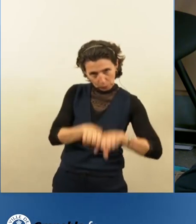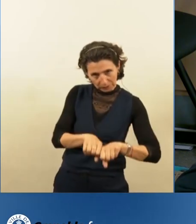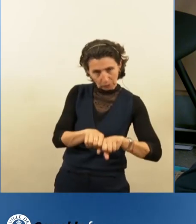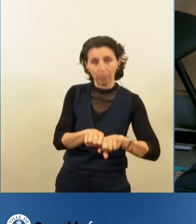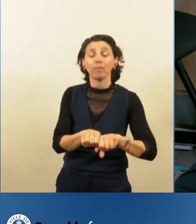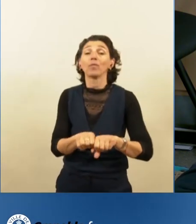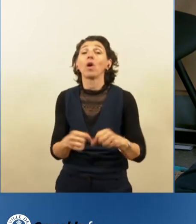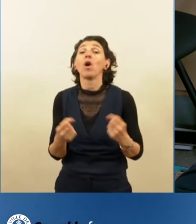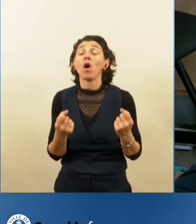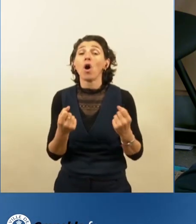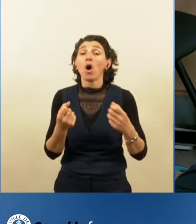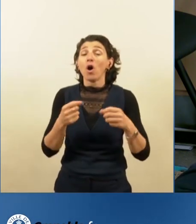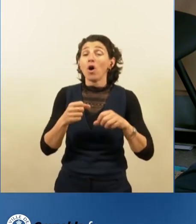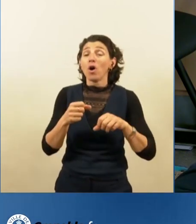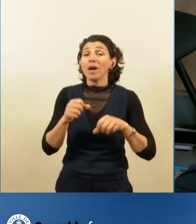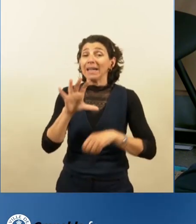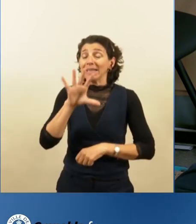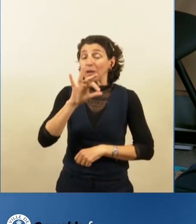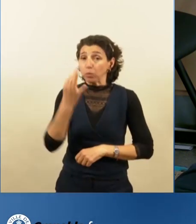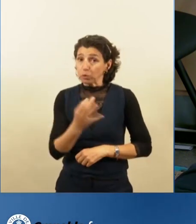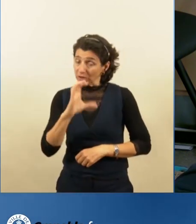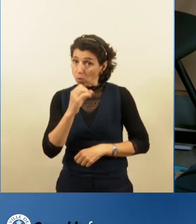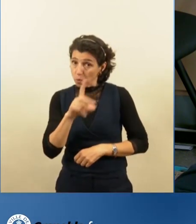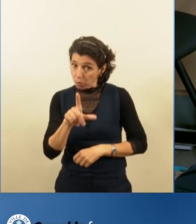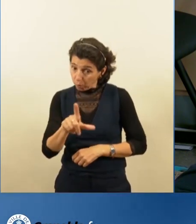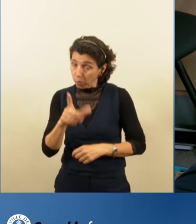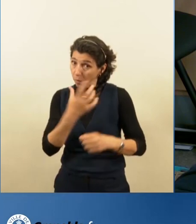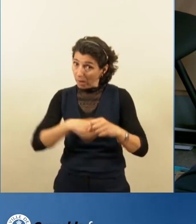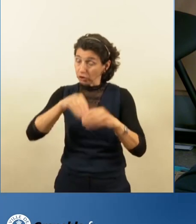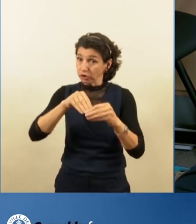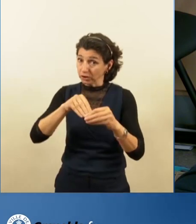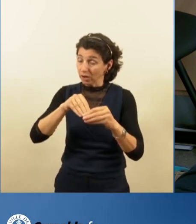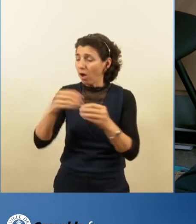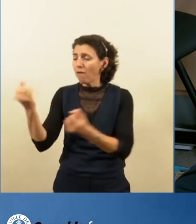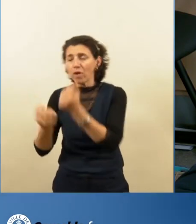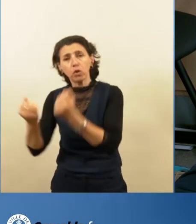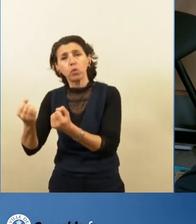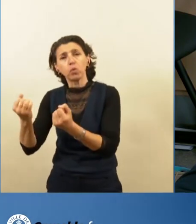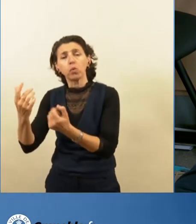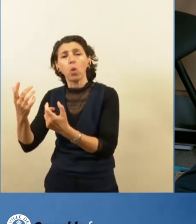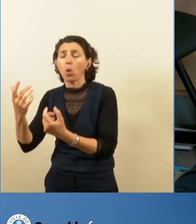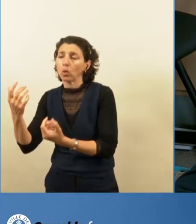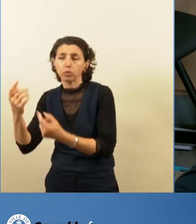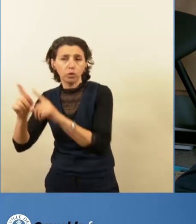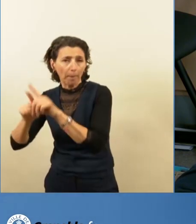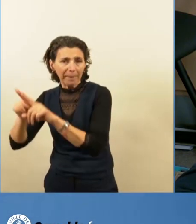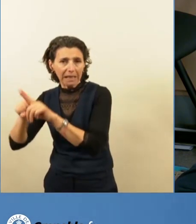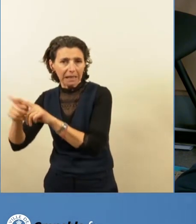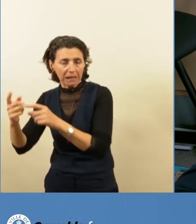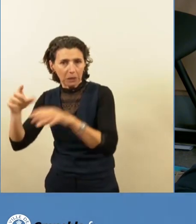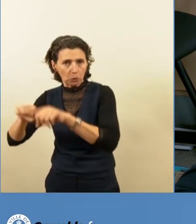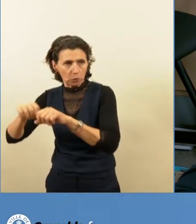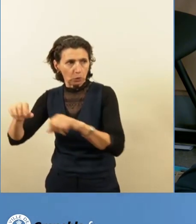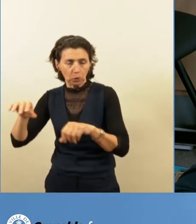rien pour la construction de la voiture en question que pourrait construire une voiture thermique encore une fois je dis pas qu'il faille pas